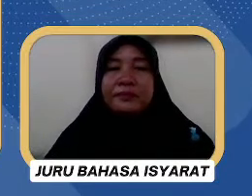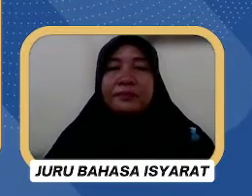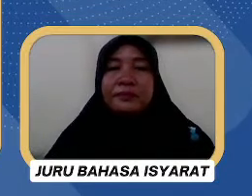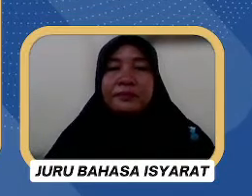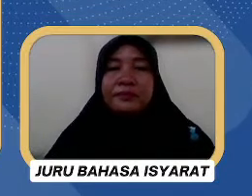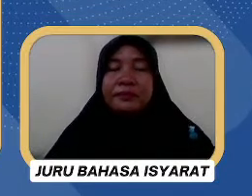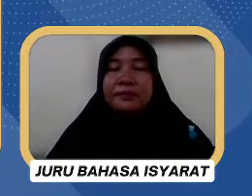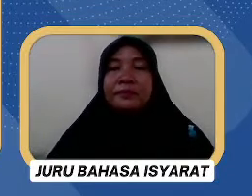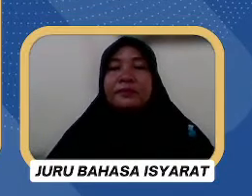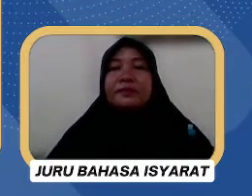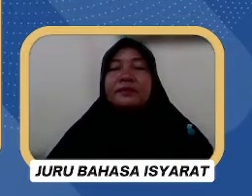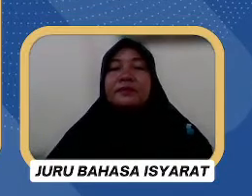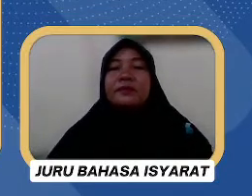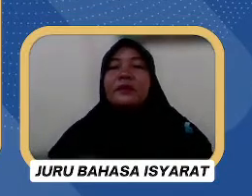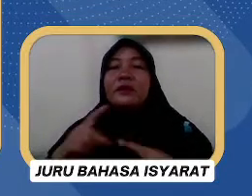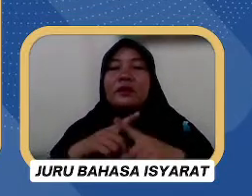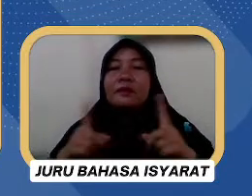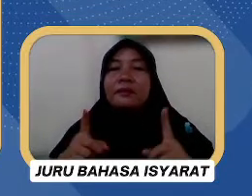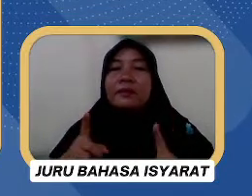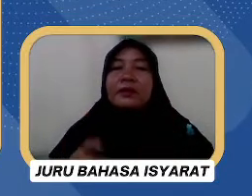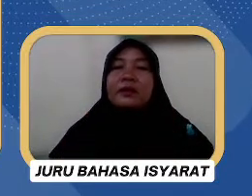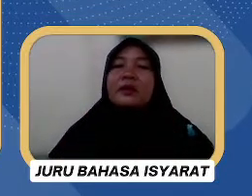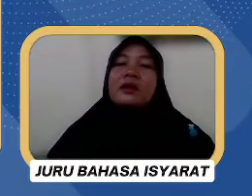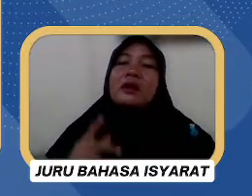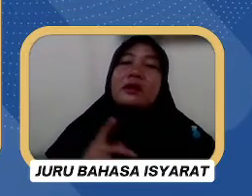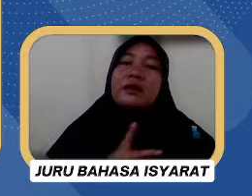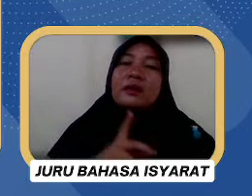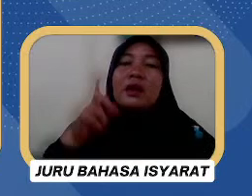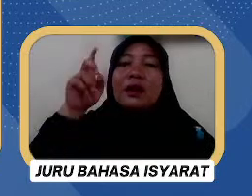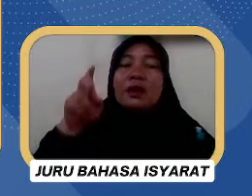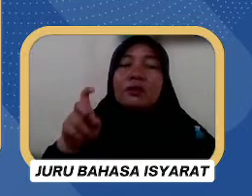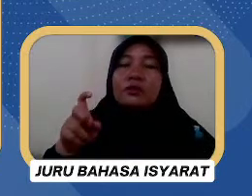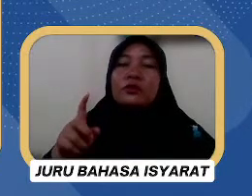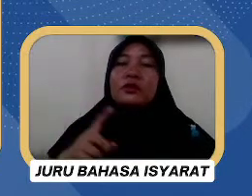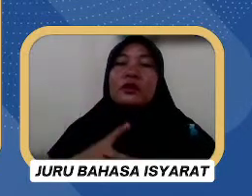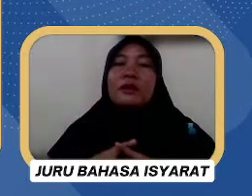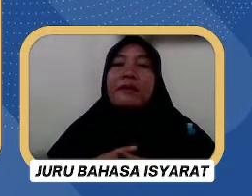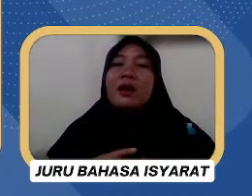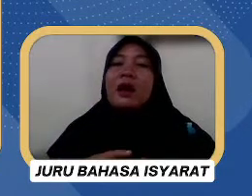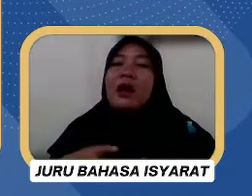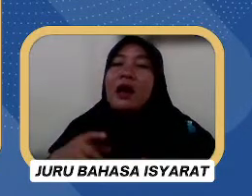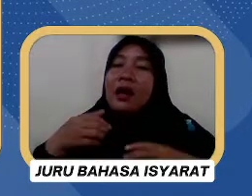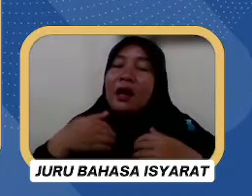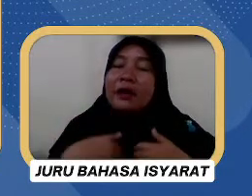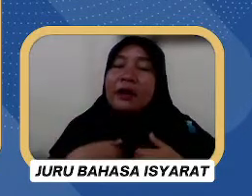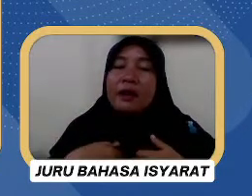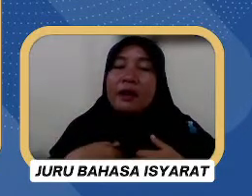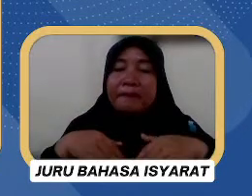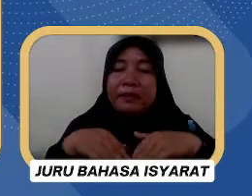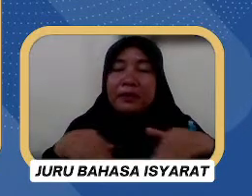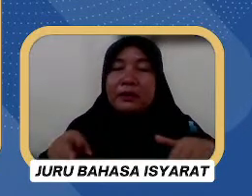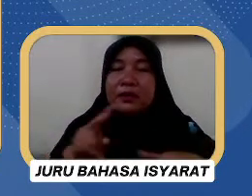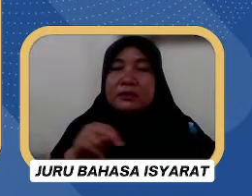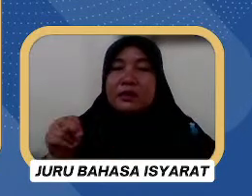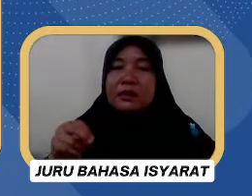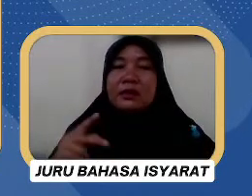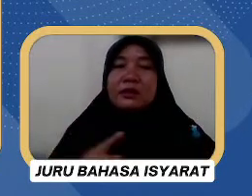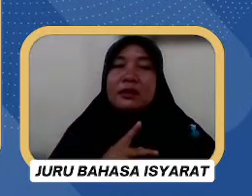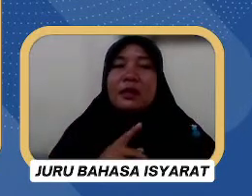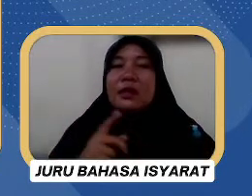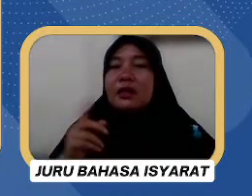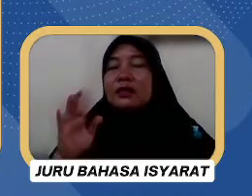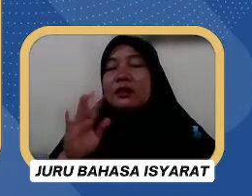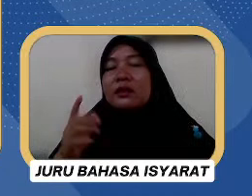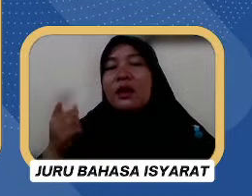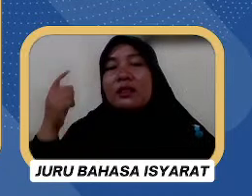kondisi apakah media sosial yang kita gunakan itu akan sustainable, akan berkelanjutan ataupun tidak. Mungkin yang teman-teman sekarang dulunya itu tidak